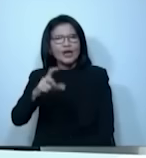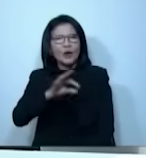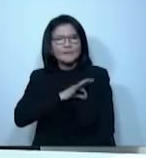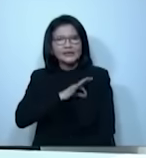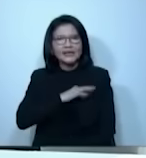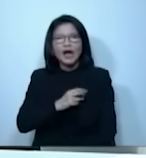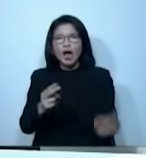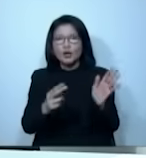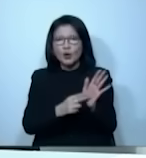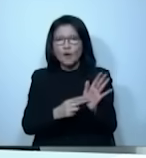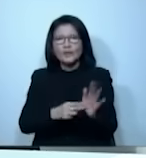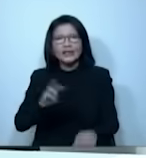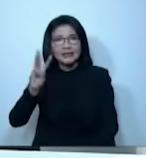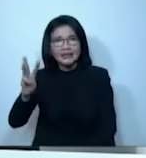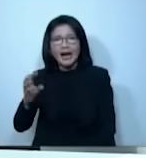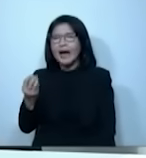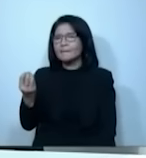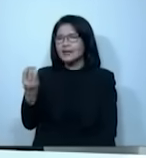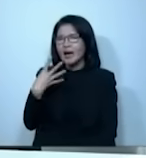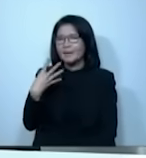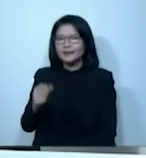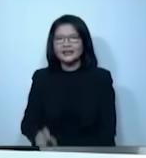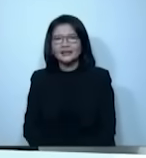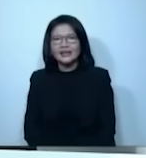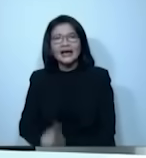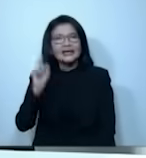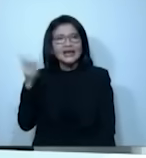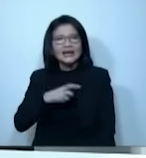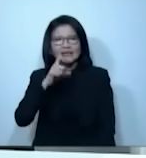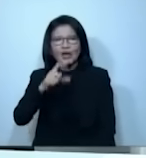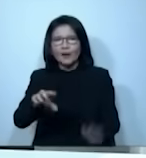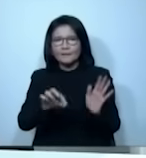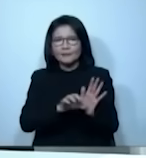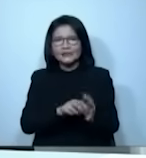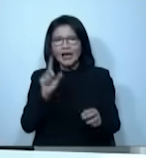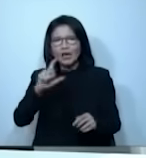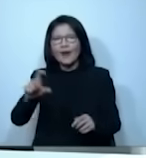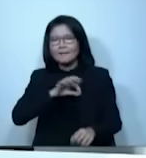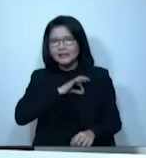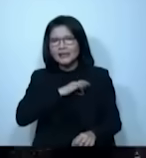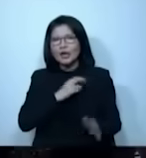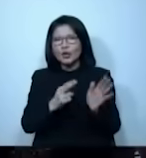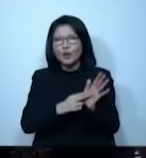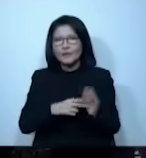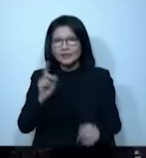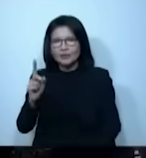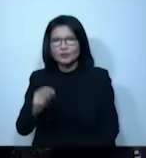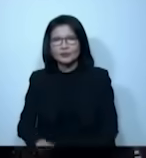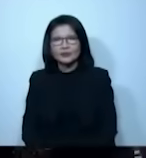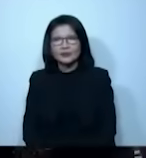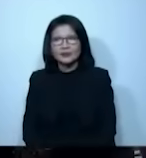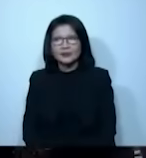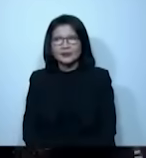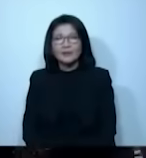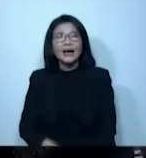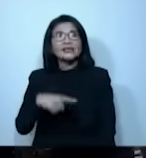nomor urut 3 untuk menanggapi jawaban dari calon Presiden nomor urut 1 waktu Bapak 1 menit disilakan apakah boleh